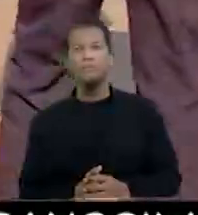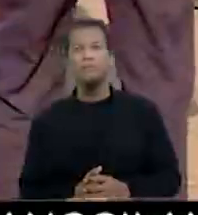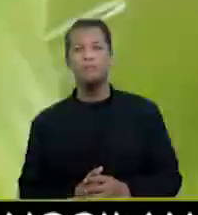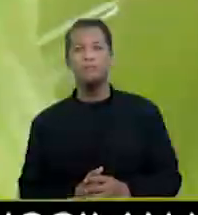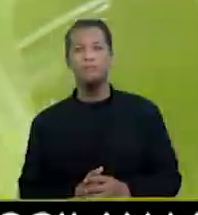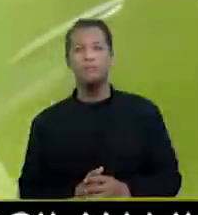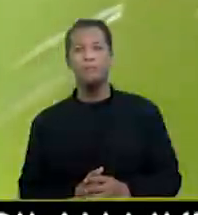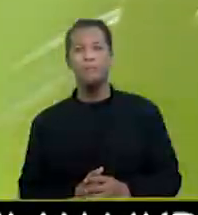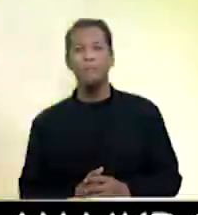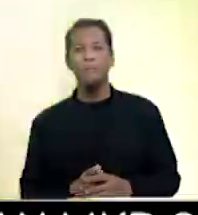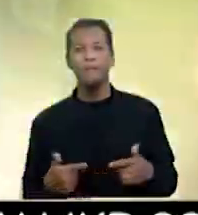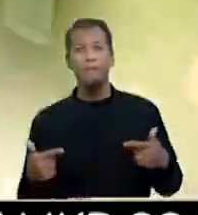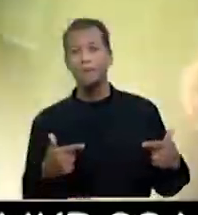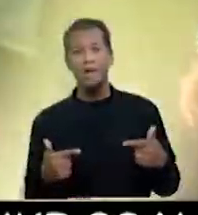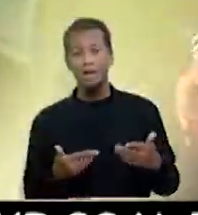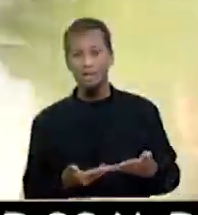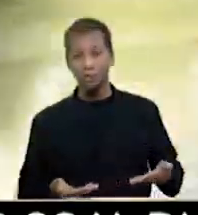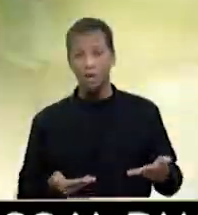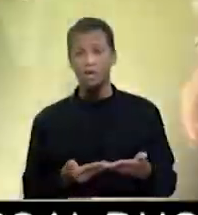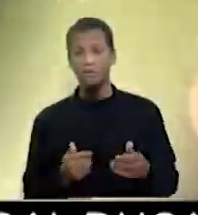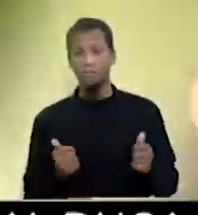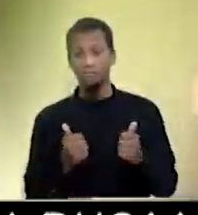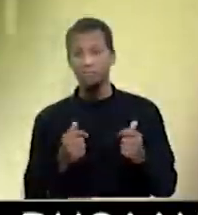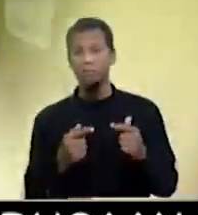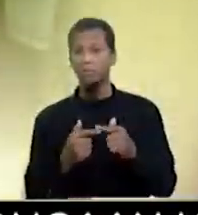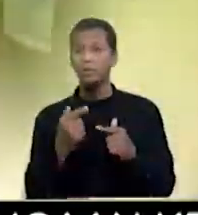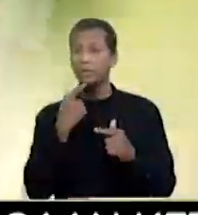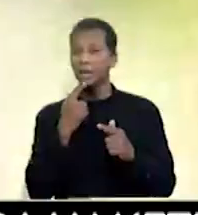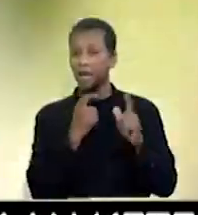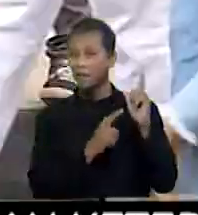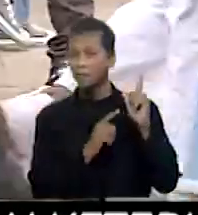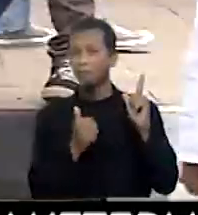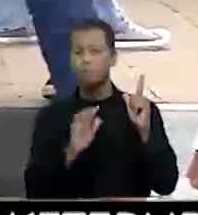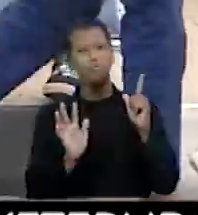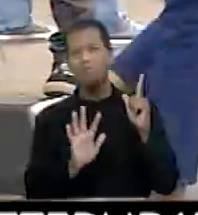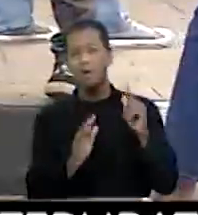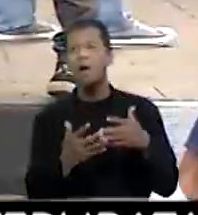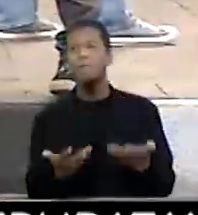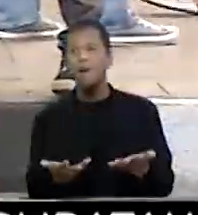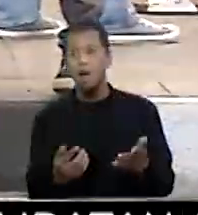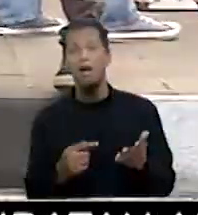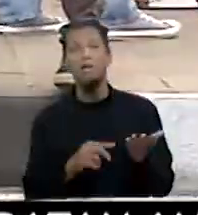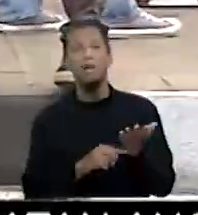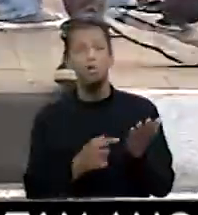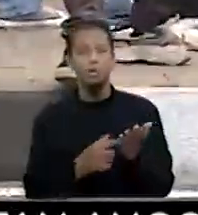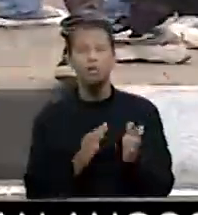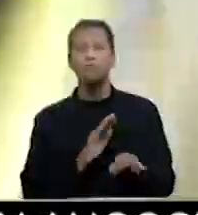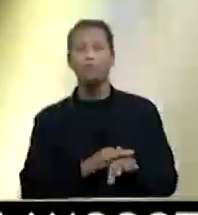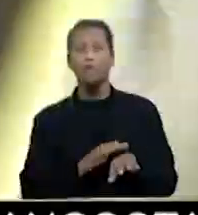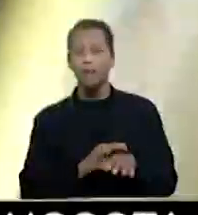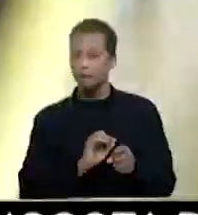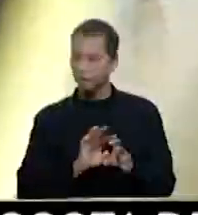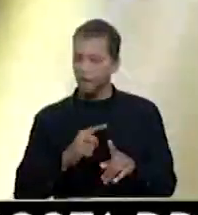Penjajahan di era globalisasi tidak lagi harus dengan senjata. Penjajahan bisa dilakukan dengan teknologi dan budaya negatif yang mampu merubah perilaku